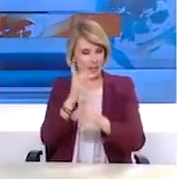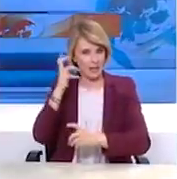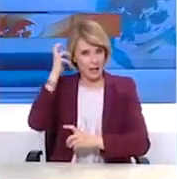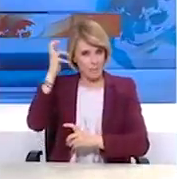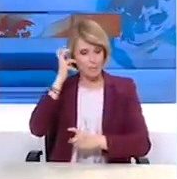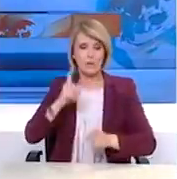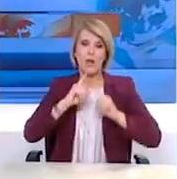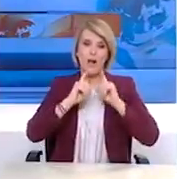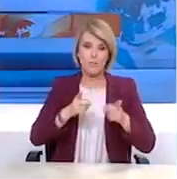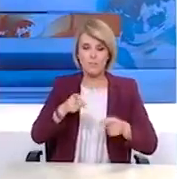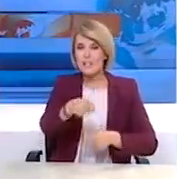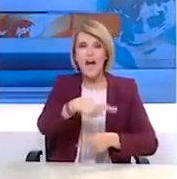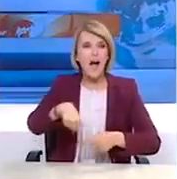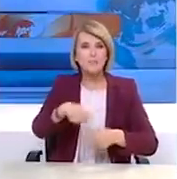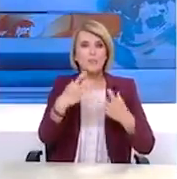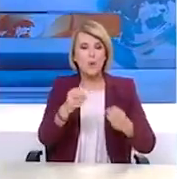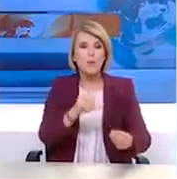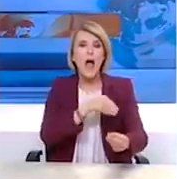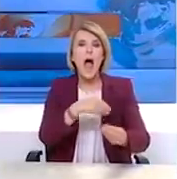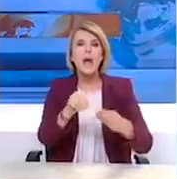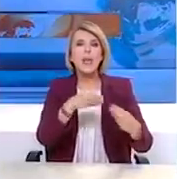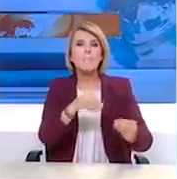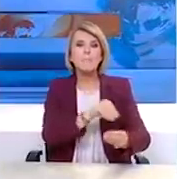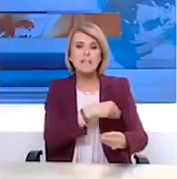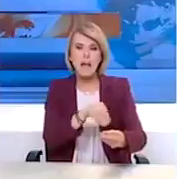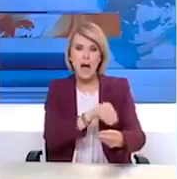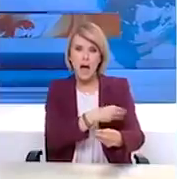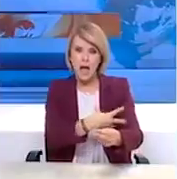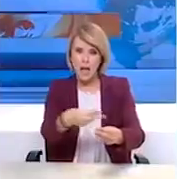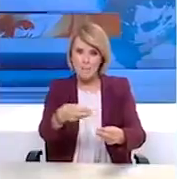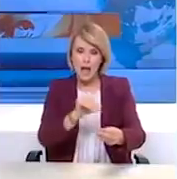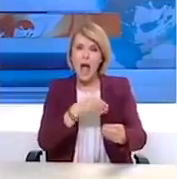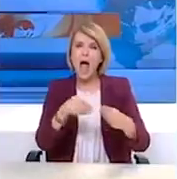αποφάσισε ότι η συγκεκριμένη πληθυσμιακή ομάδα θα πρέπει να ενταχθεί